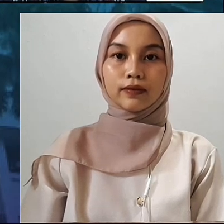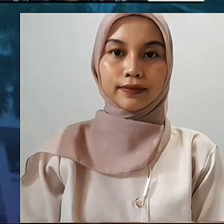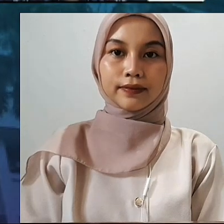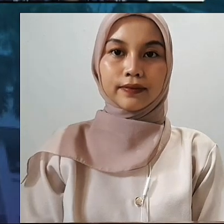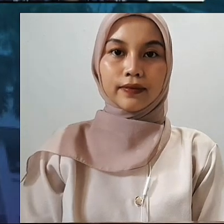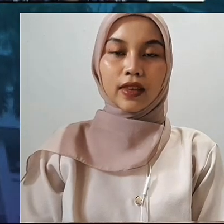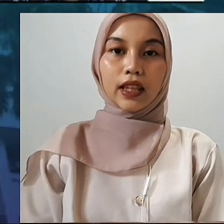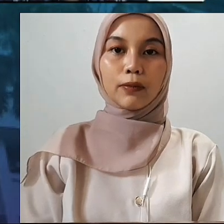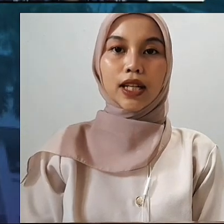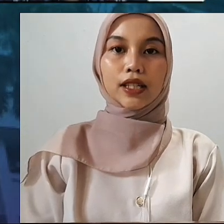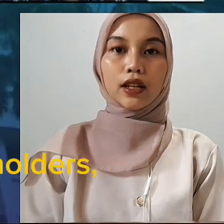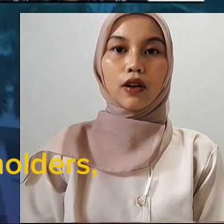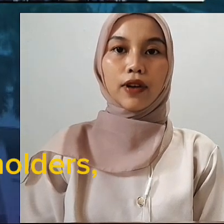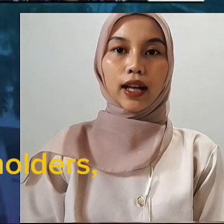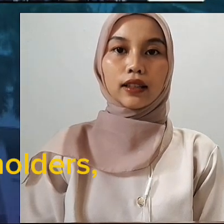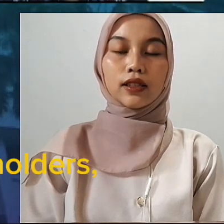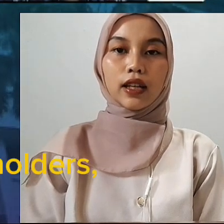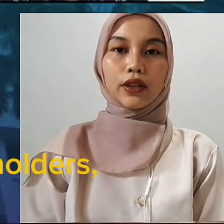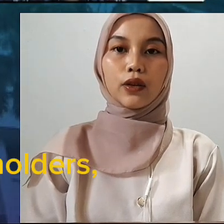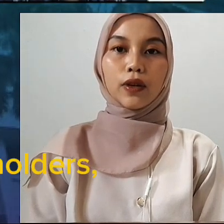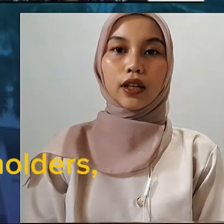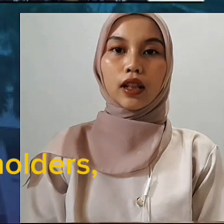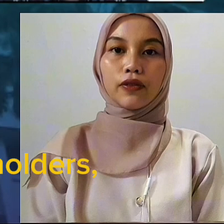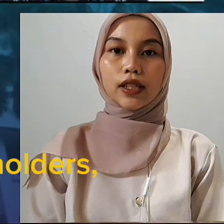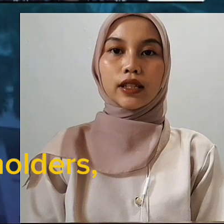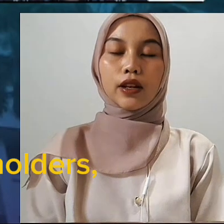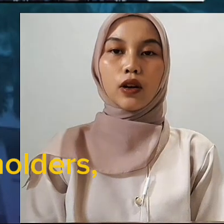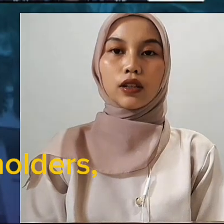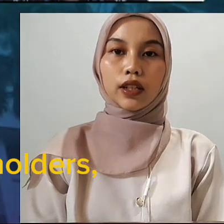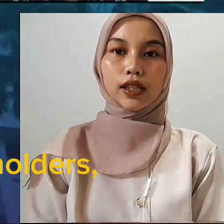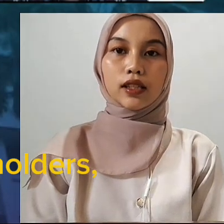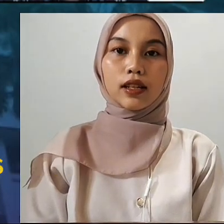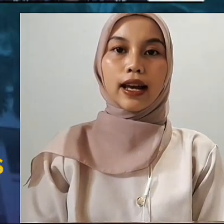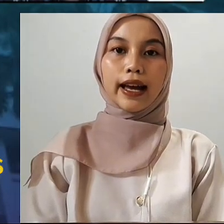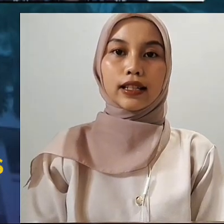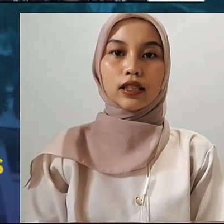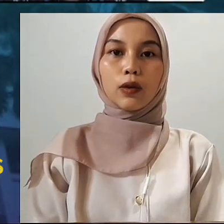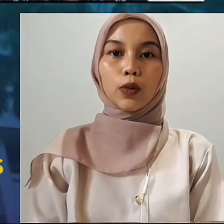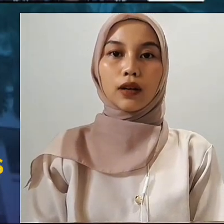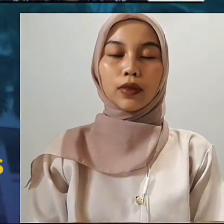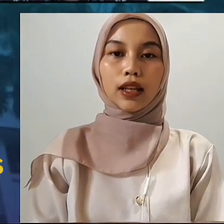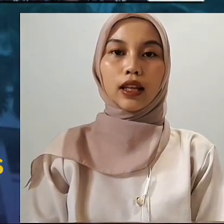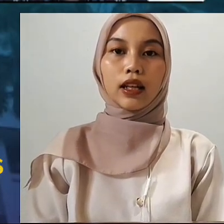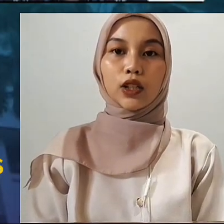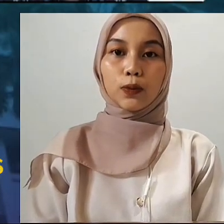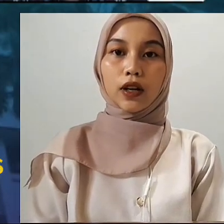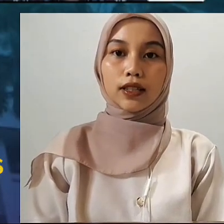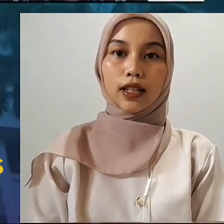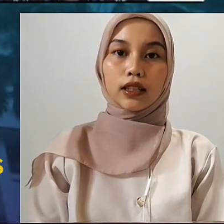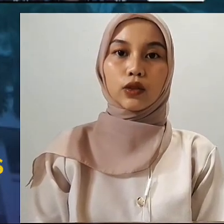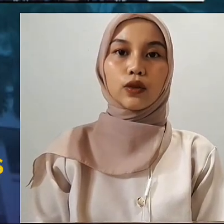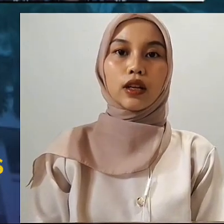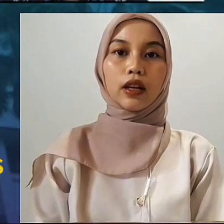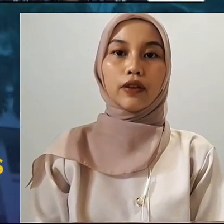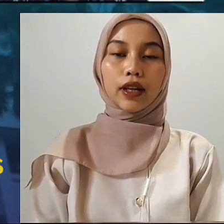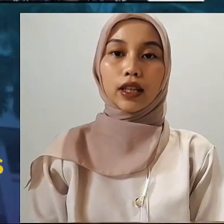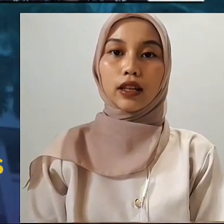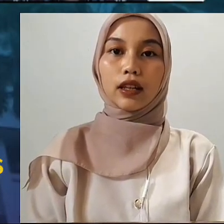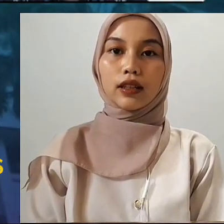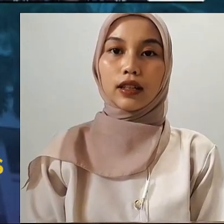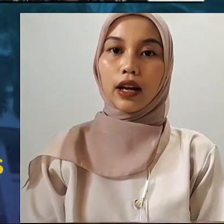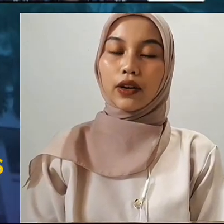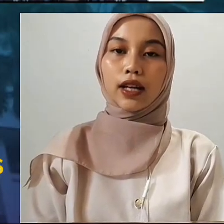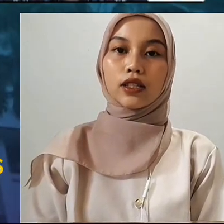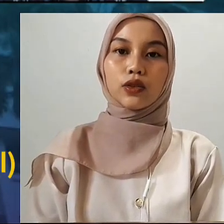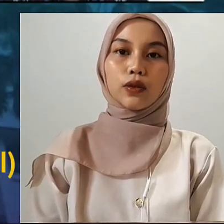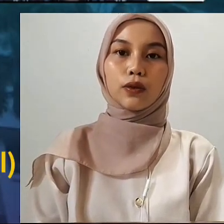kejar. The Ministry of Health, together with relevant stakeholders, has promptly responded to the